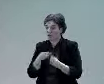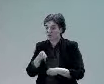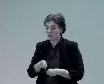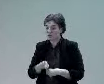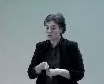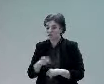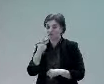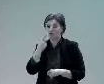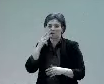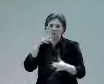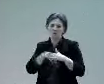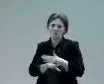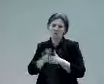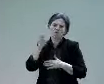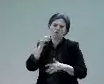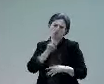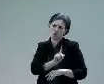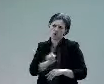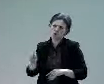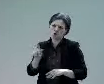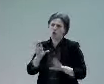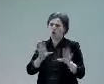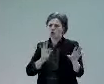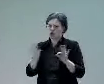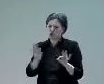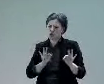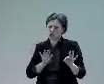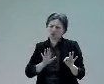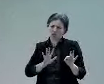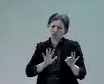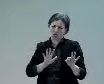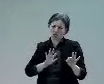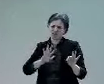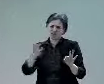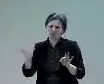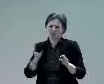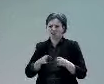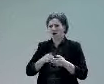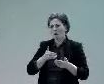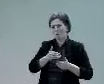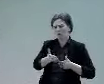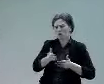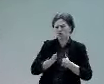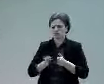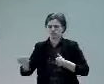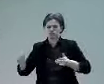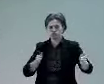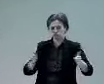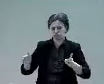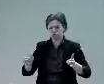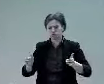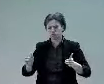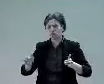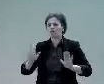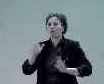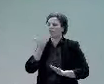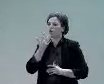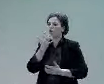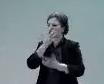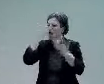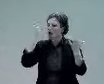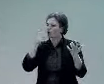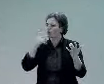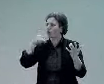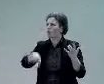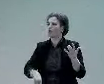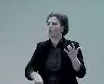nascondo, veniamo da scelte anche diverse. A un certo punto i nostri percorsi si sono riparati, però voglio dirlo con chiarezza, costruiamo